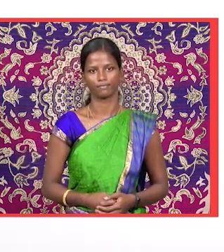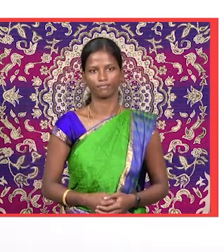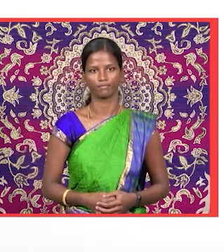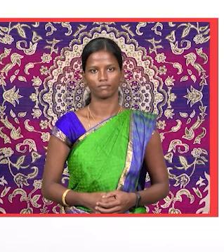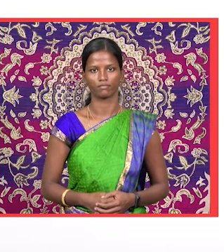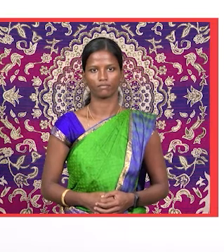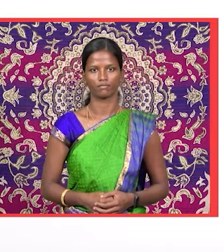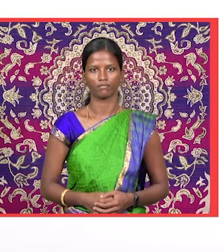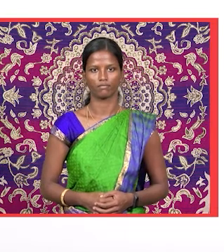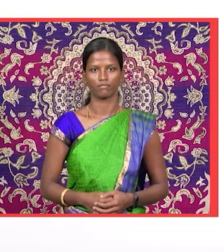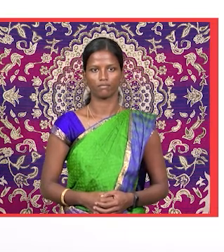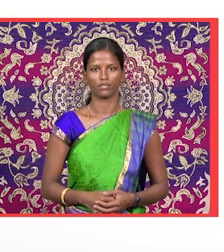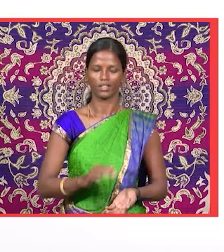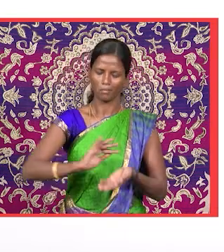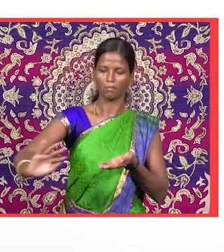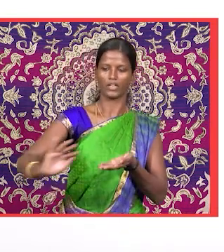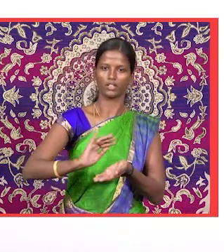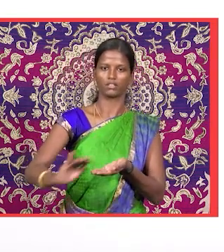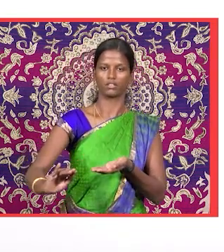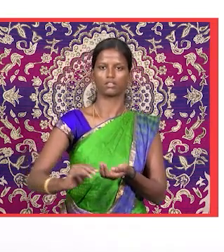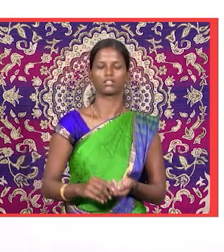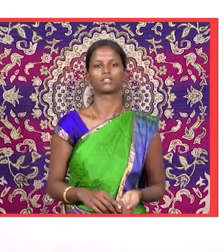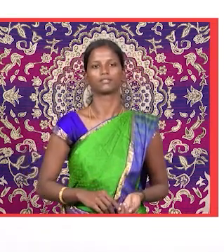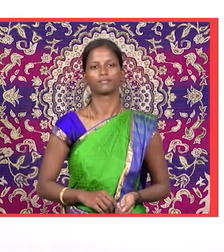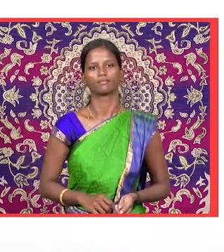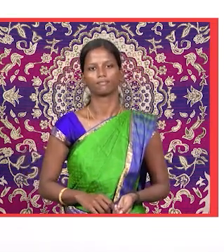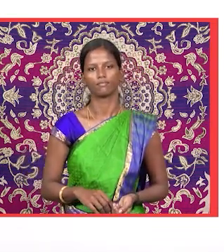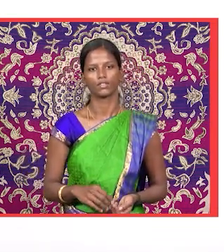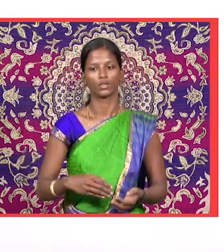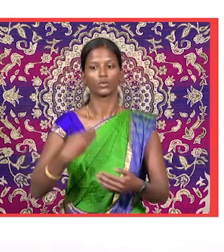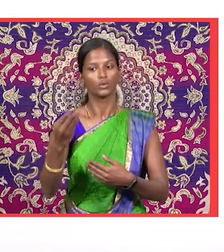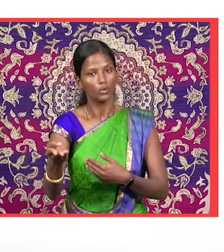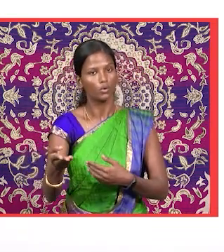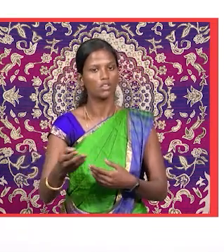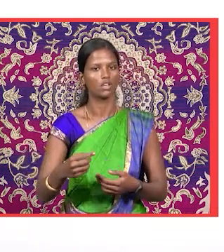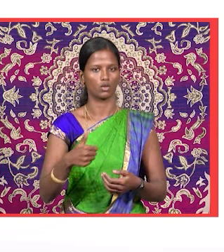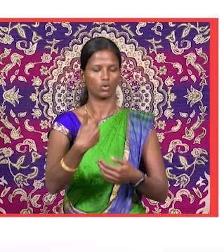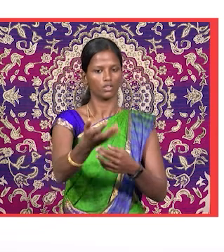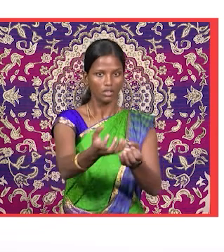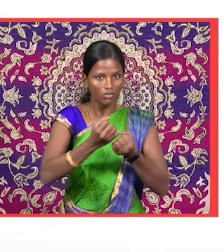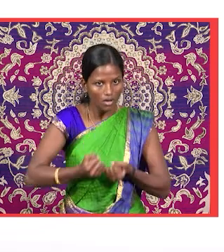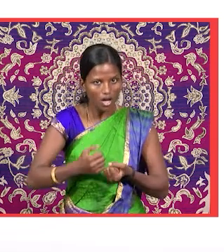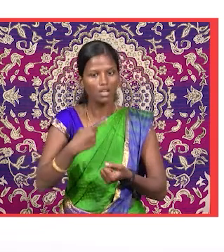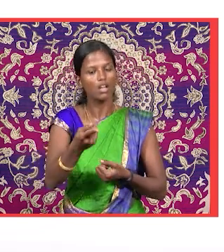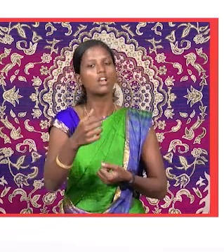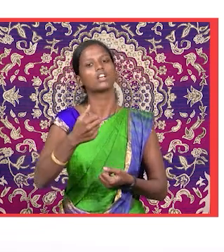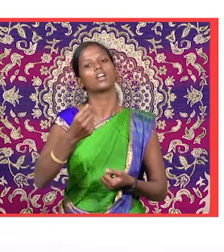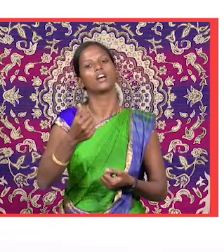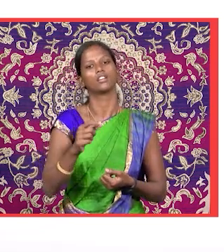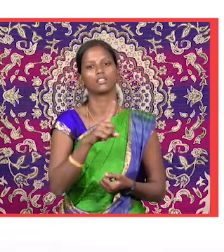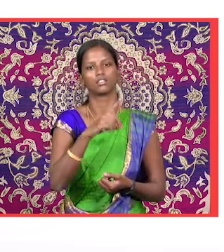பண்ணியிருக்காங்க, மைனஸ் பண்ணி தான் வாங்கியிருக்காரு. அவர் செலுத்திய தொகை பார்த்தீங்கன்னா ₹1000.